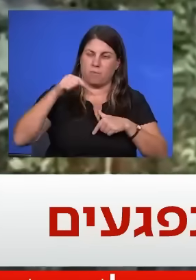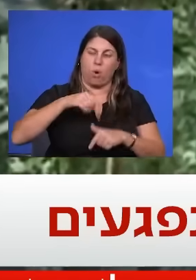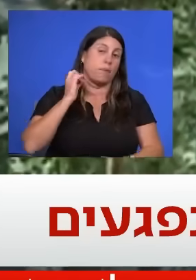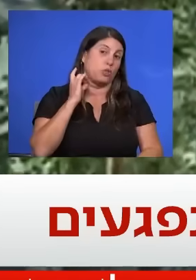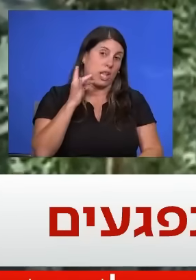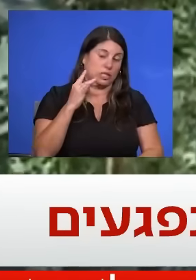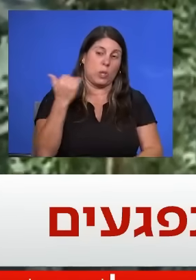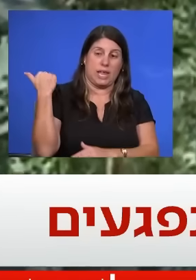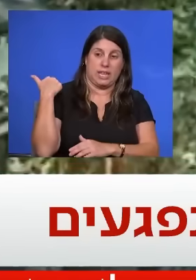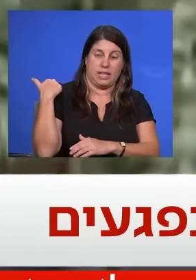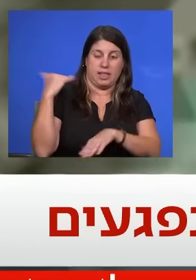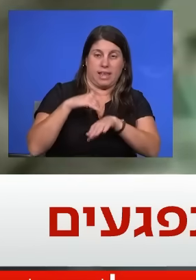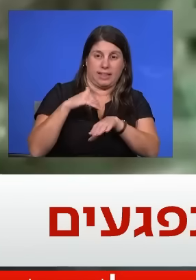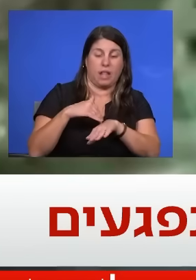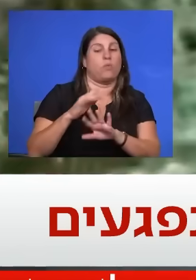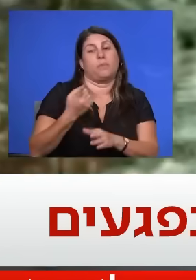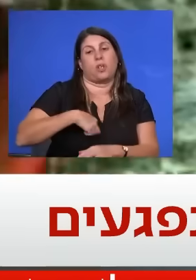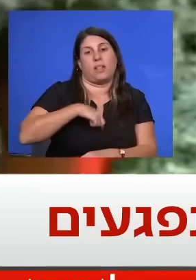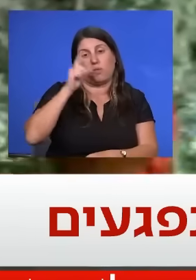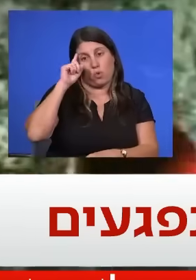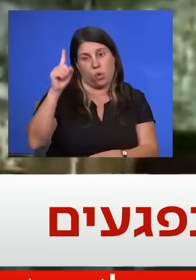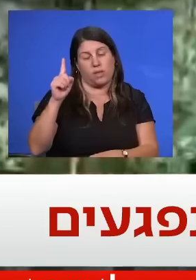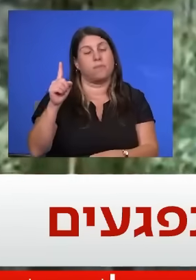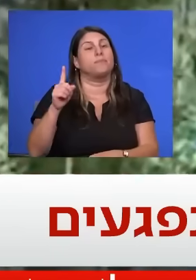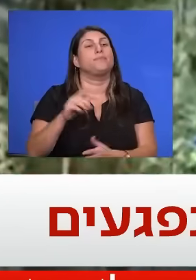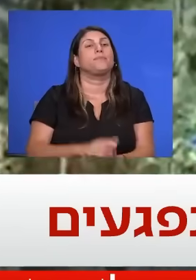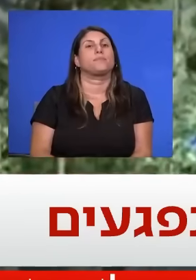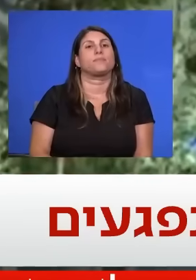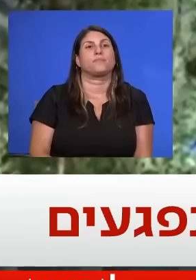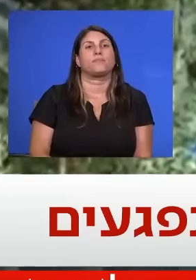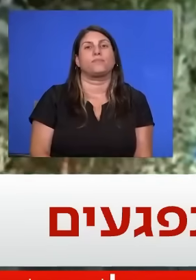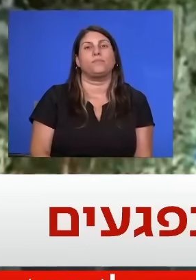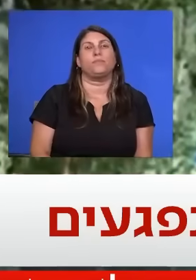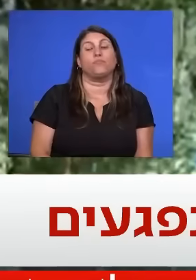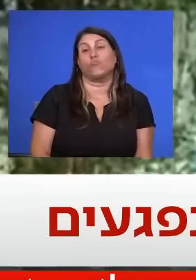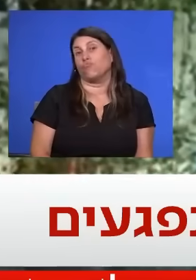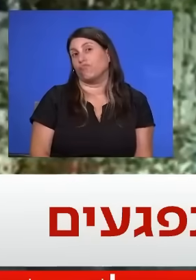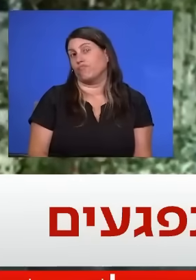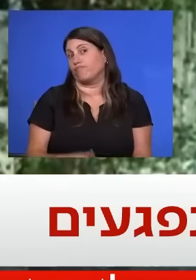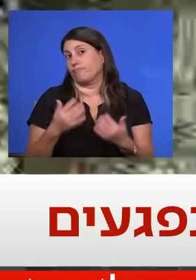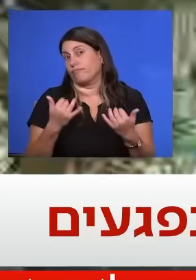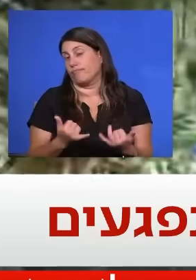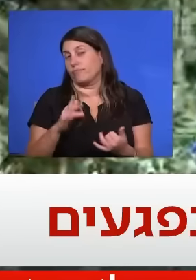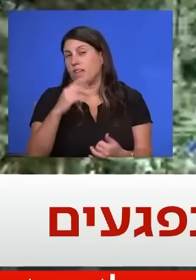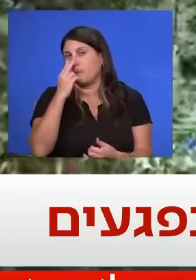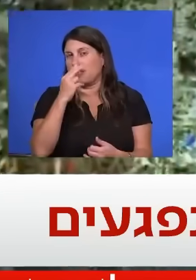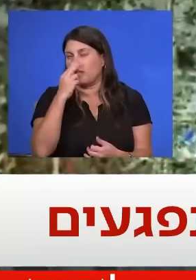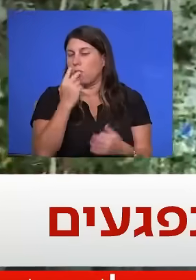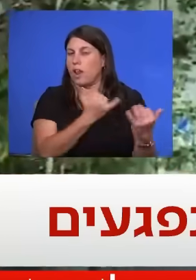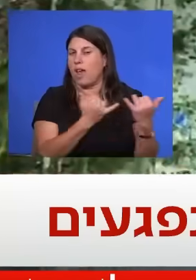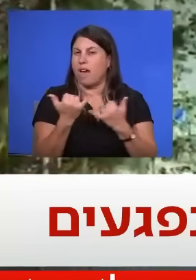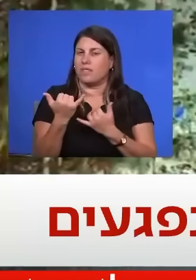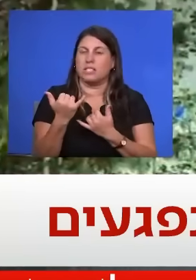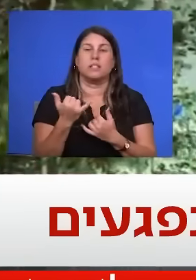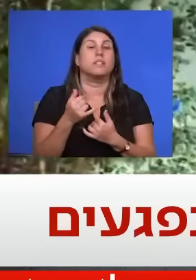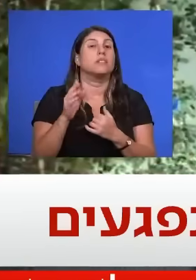זה מה שאנחנו כמובן שמענו. כרגע תכף גם ינסו להביא אותה. האמבולנסים לא כל כך